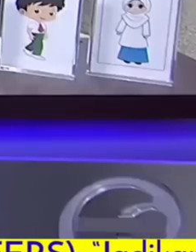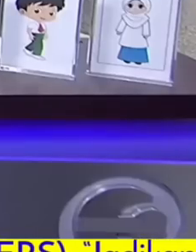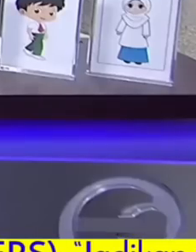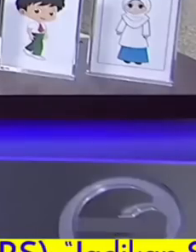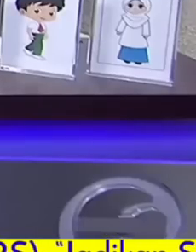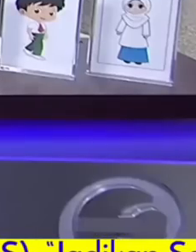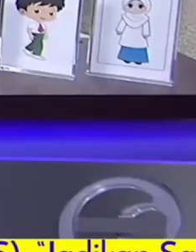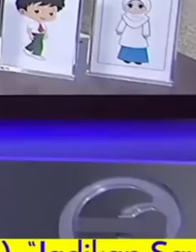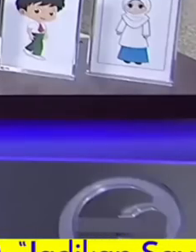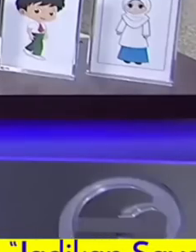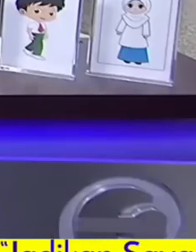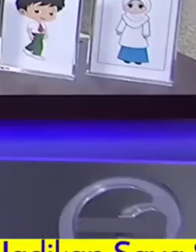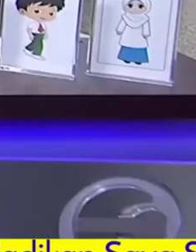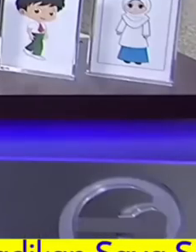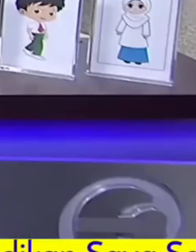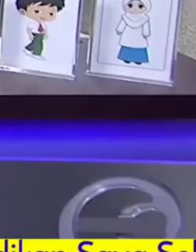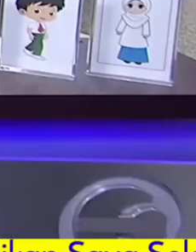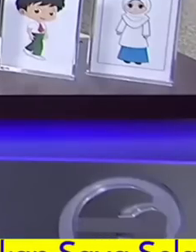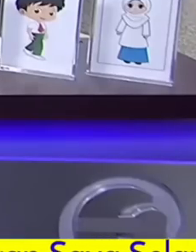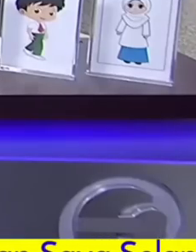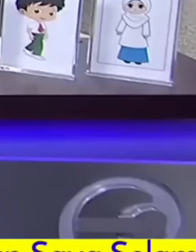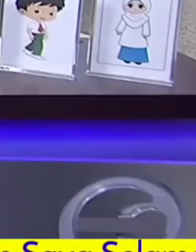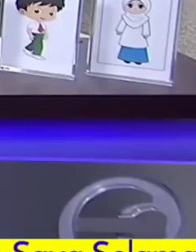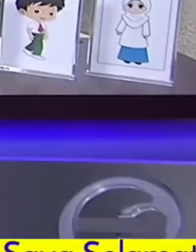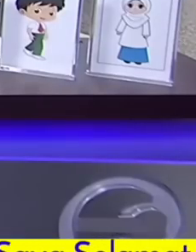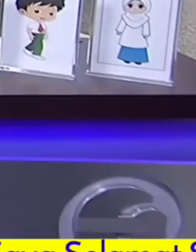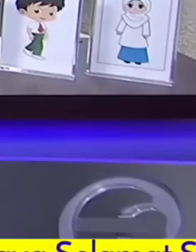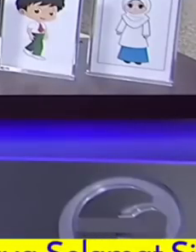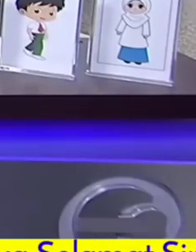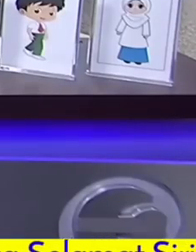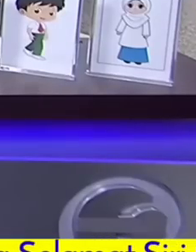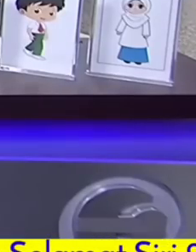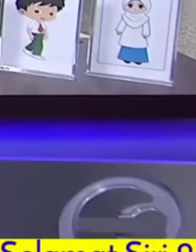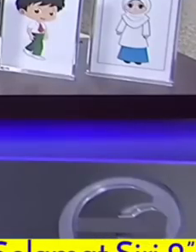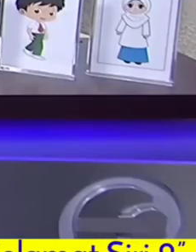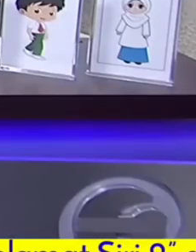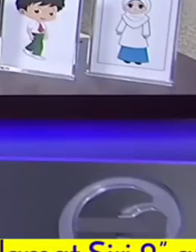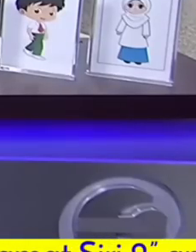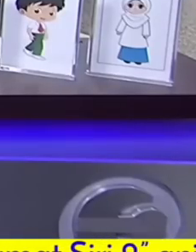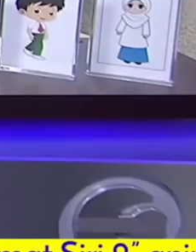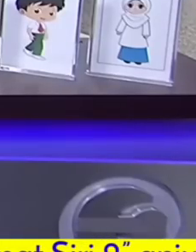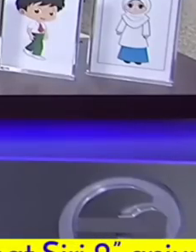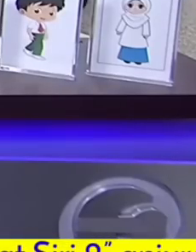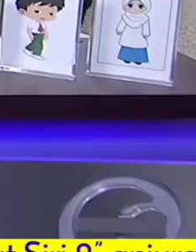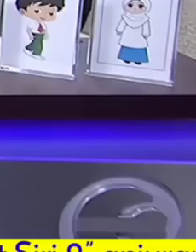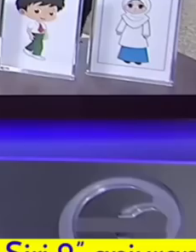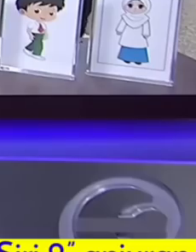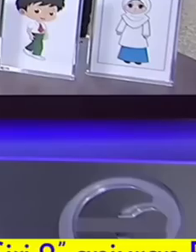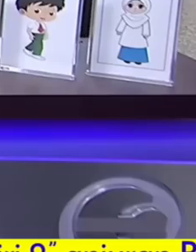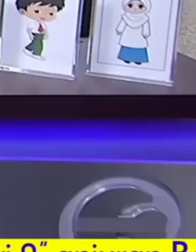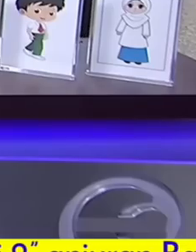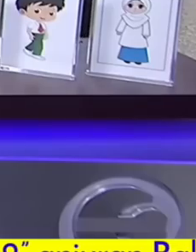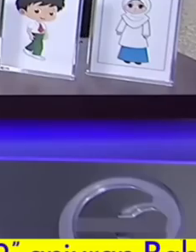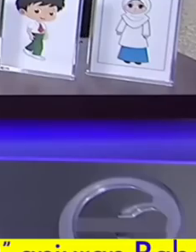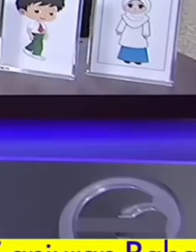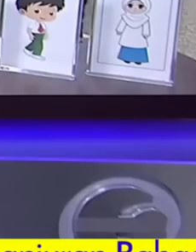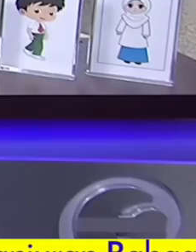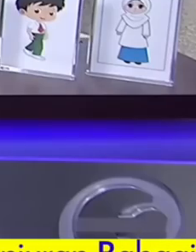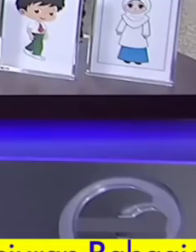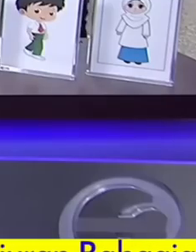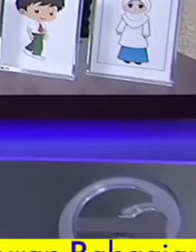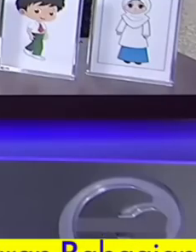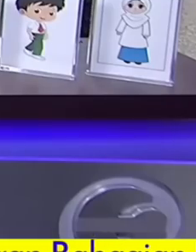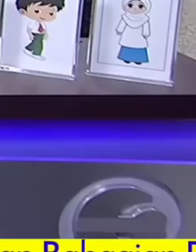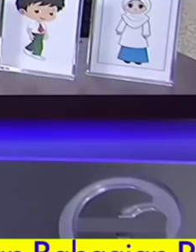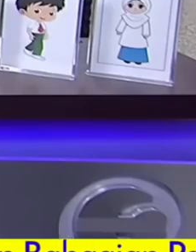berkaitan dengan Amang seksual Oke kita tengok dan kita kupas satu persatu Oke kita lihat